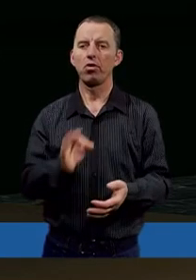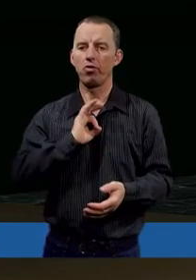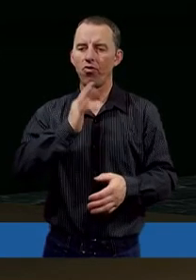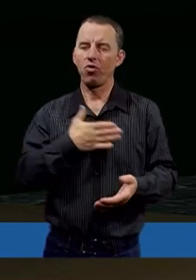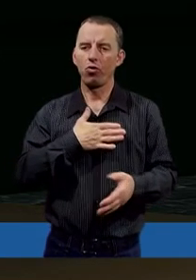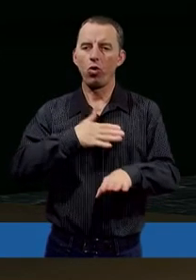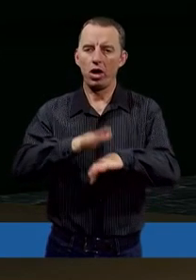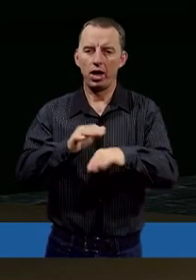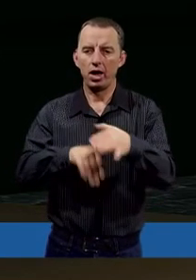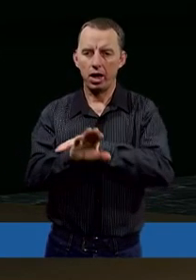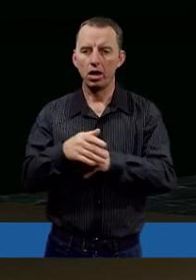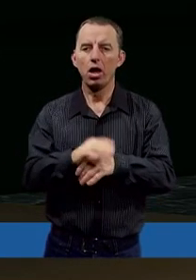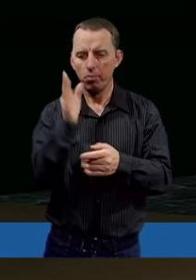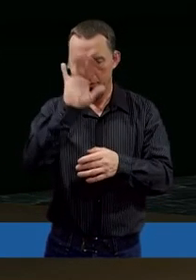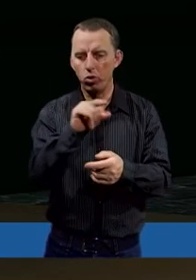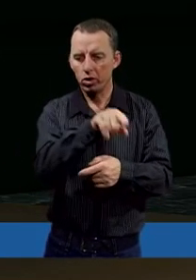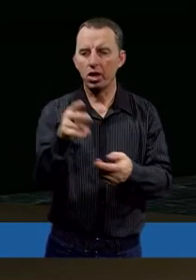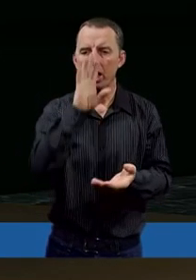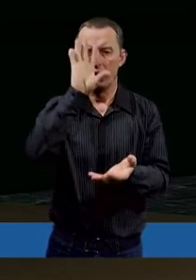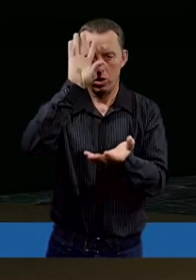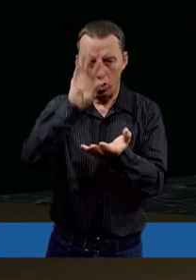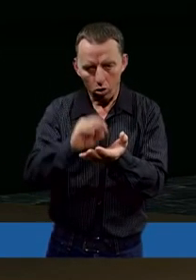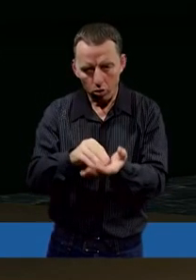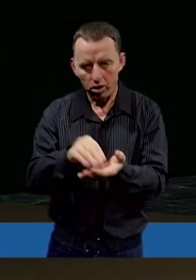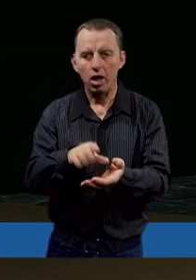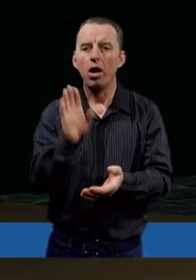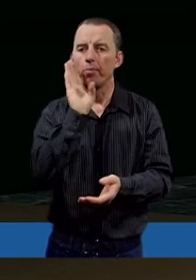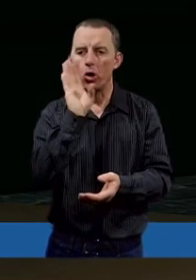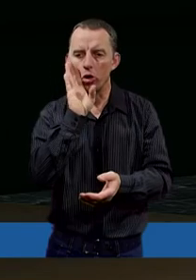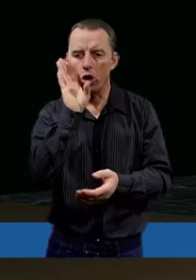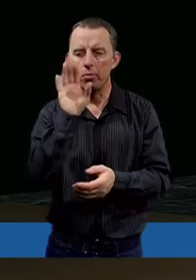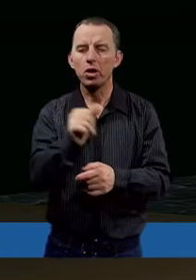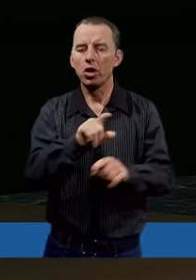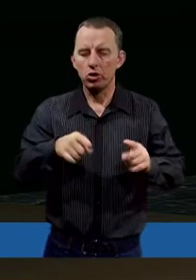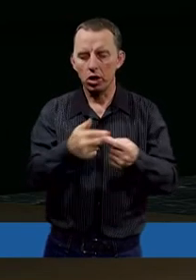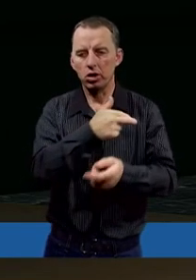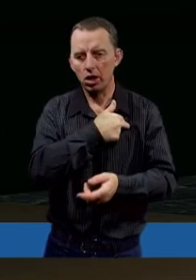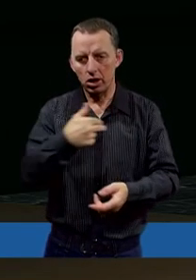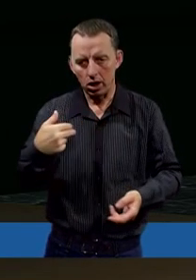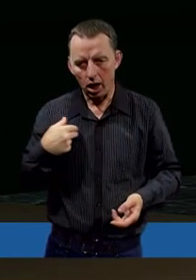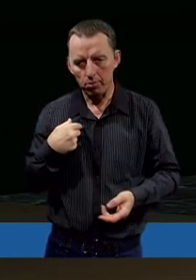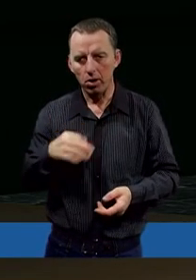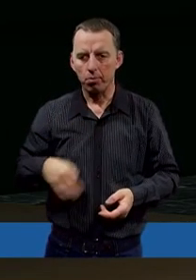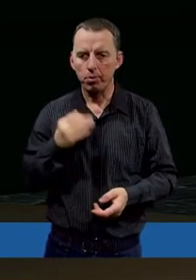to wtedy Pan Bóg ich doświadczał. Podobnie dzieje się też z nami. Pan Bóg,